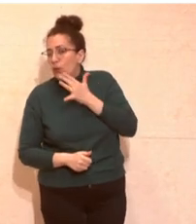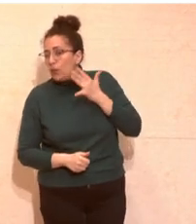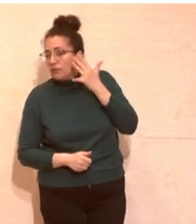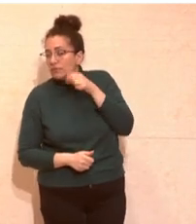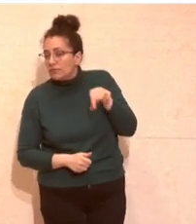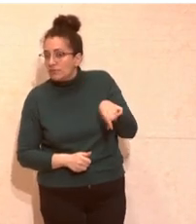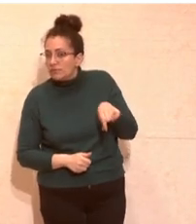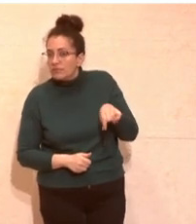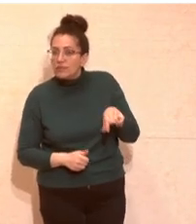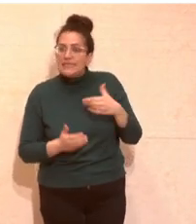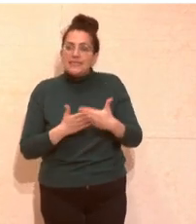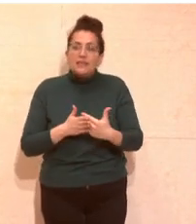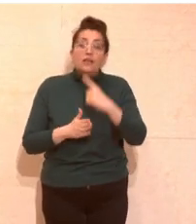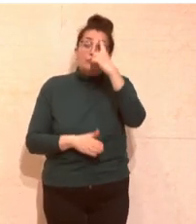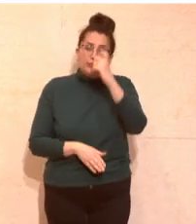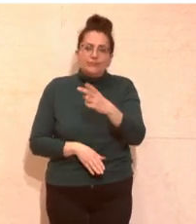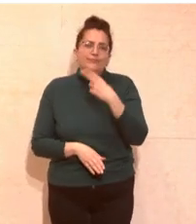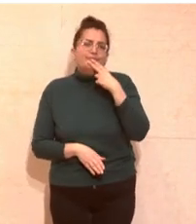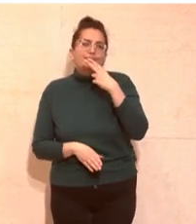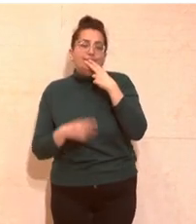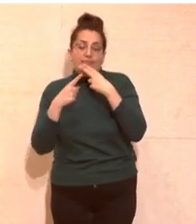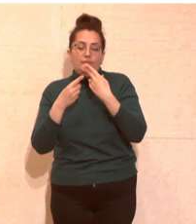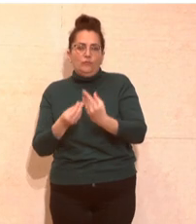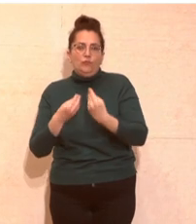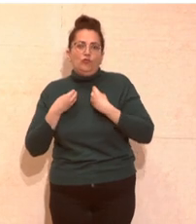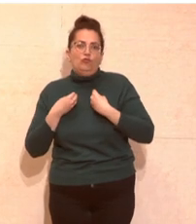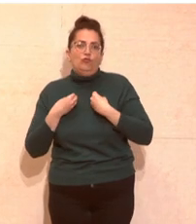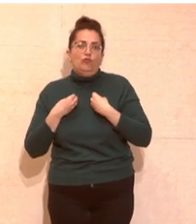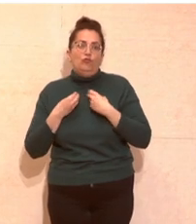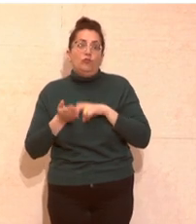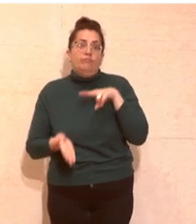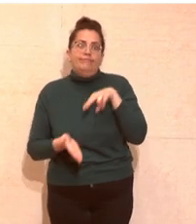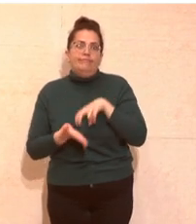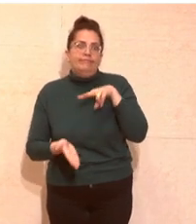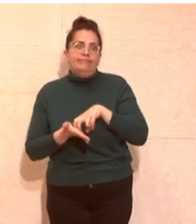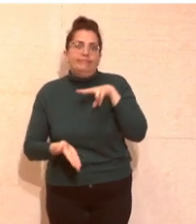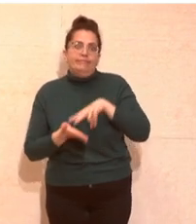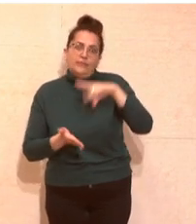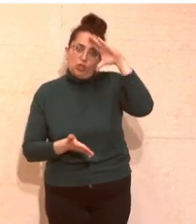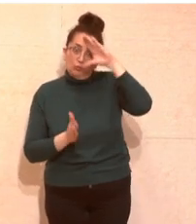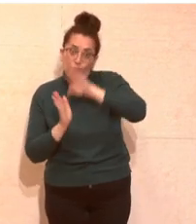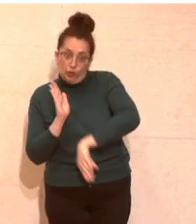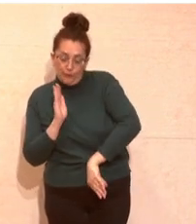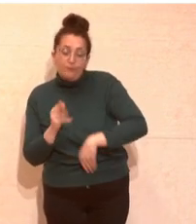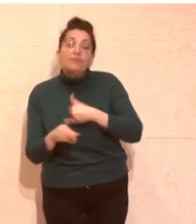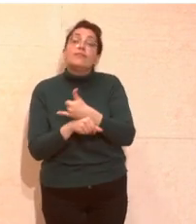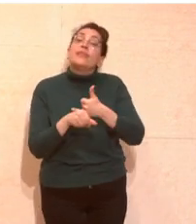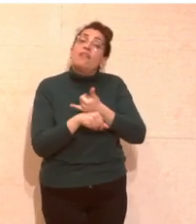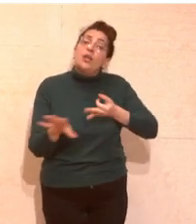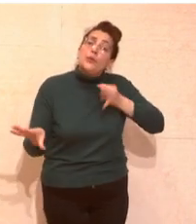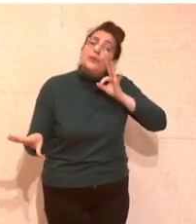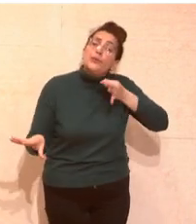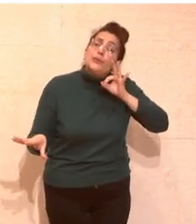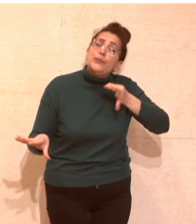début de prise de tabac et la nicotine est un excitant qui va jouer sur le sommeil. La prise de café aussi qui